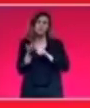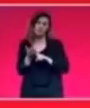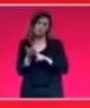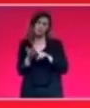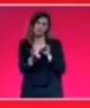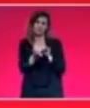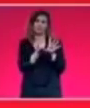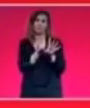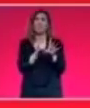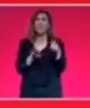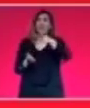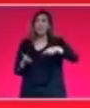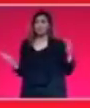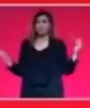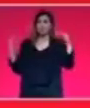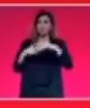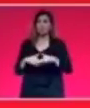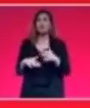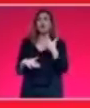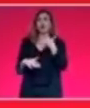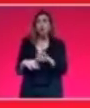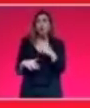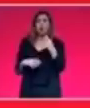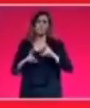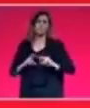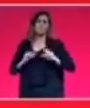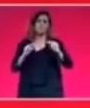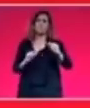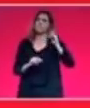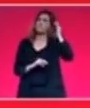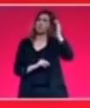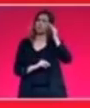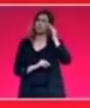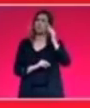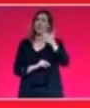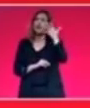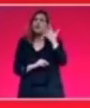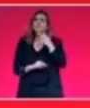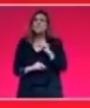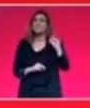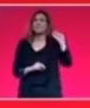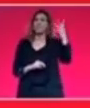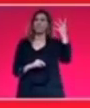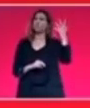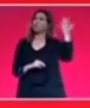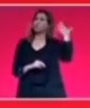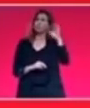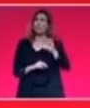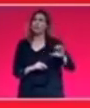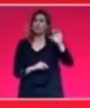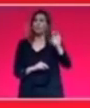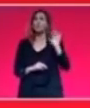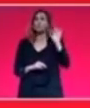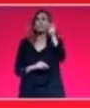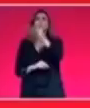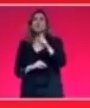σήμερα εδώ γιατί μας ενώνουν οι κοινές μας αξίες, η κοινή μήτρα του διαφωτισμού και των απελευθερωτικών και κοινωνικών